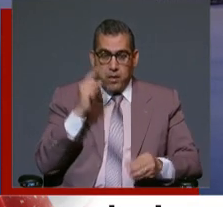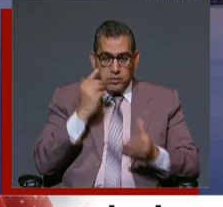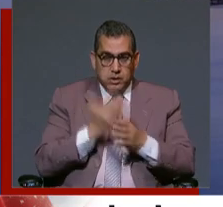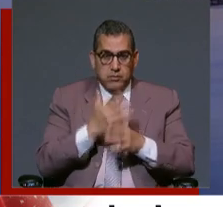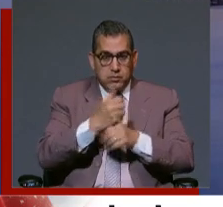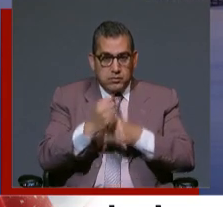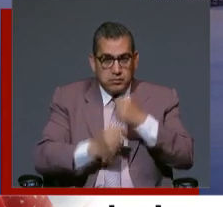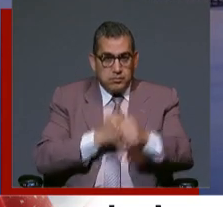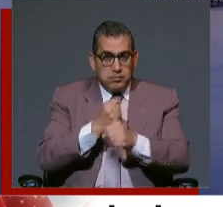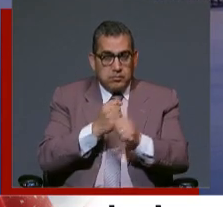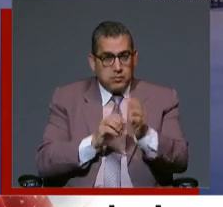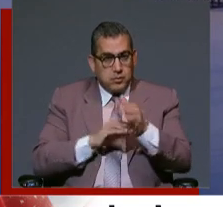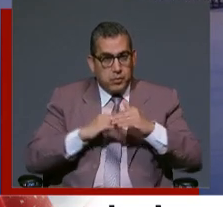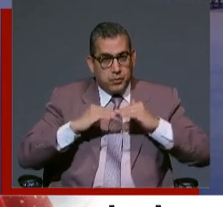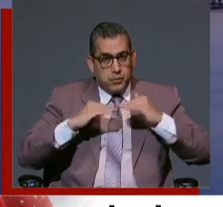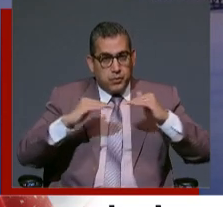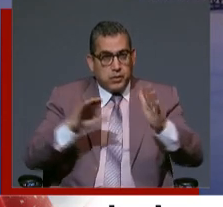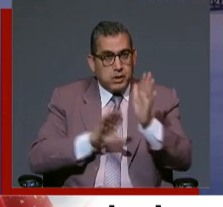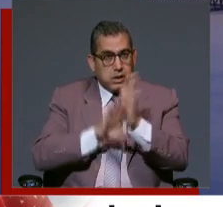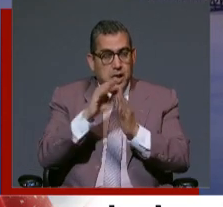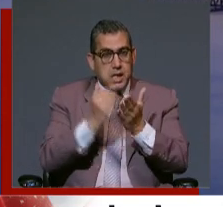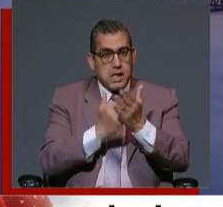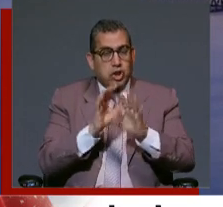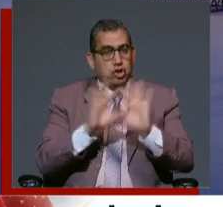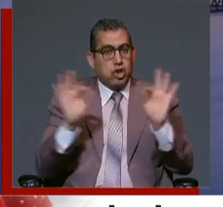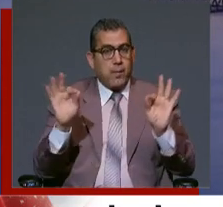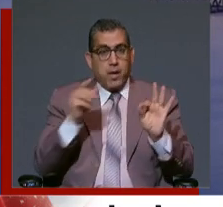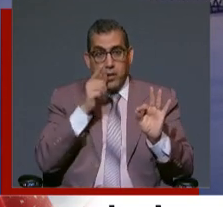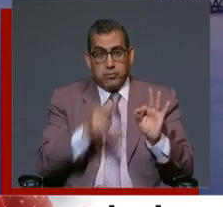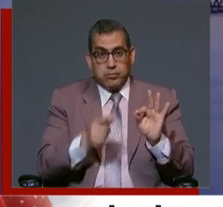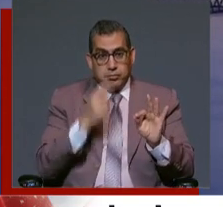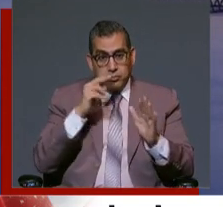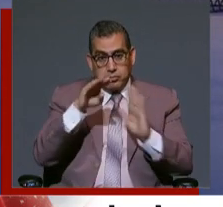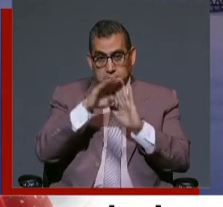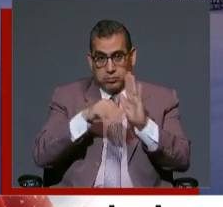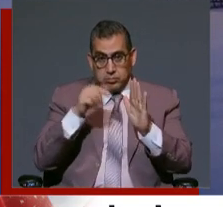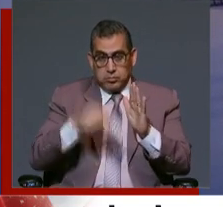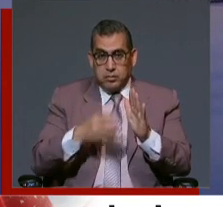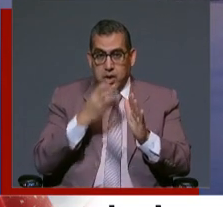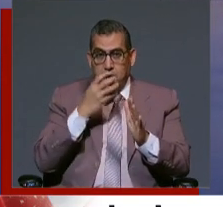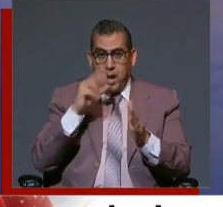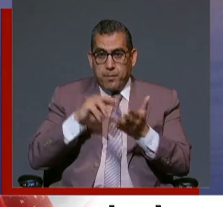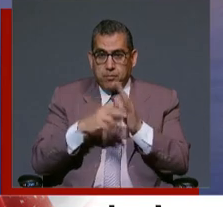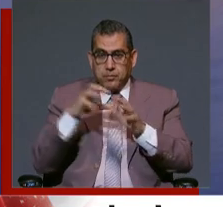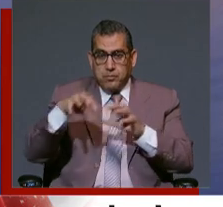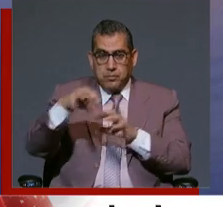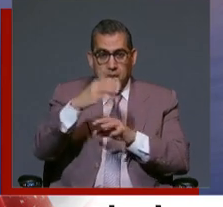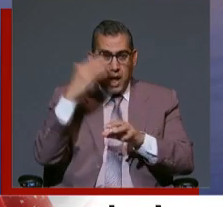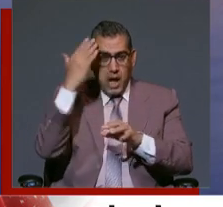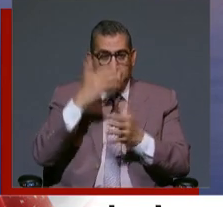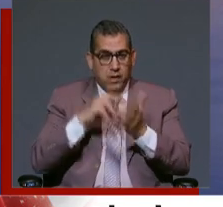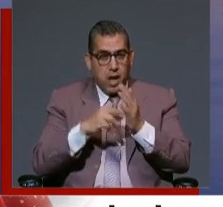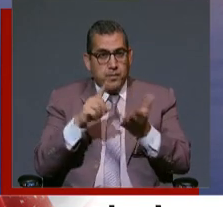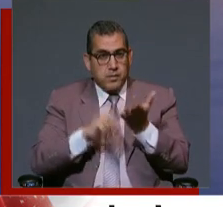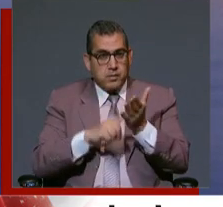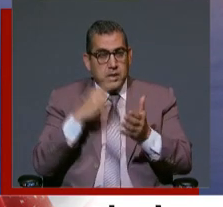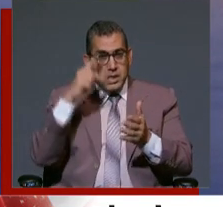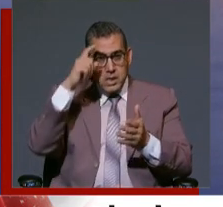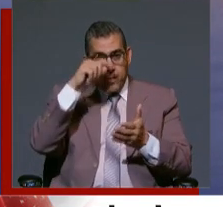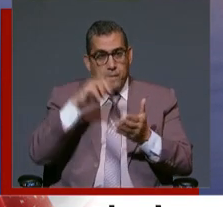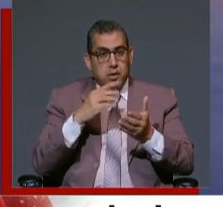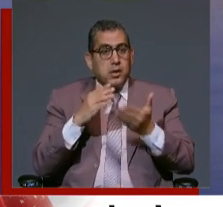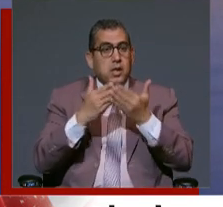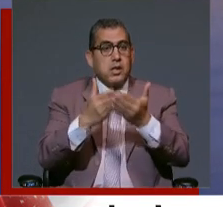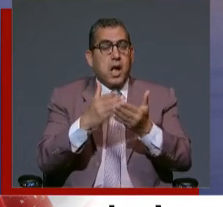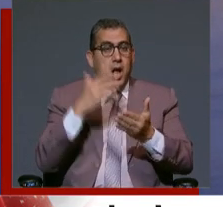والنمو الاقتصادي الشامل. وفيما يتعلق بالبعد البيئي تحديداً في القارة الإفريقية، فعلى الرغم من مساهمة إفريقيا